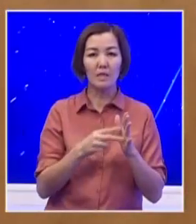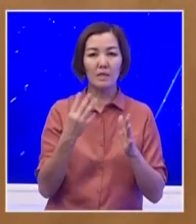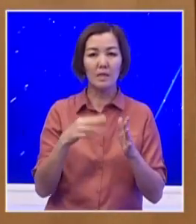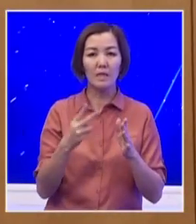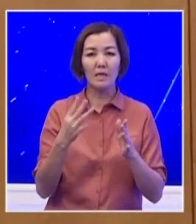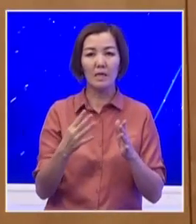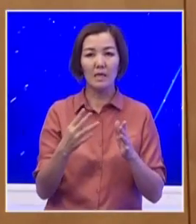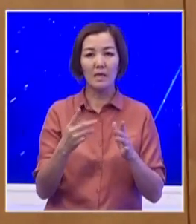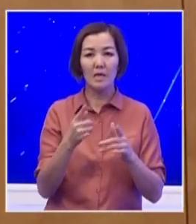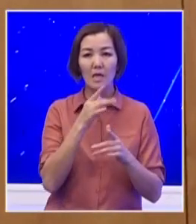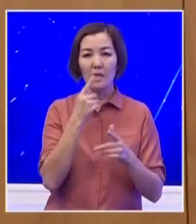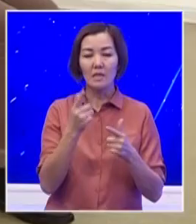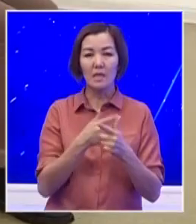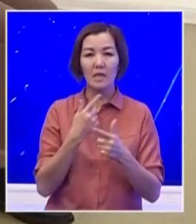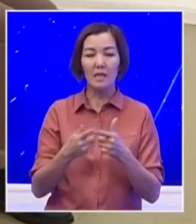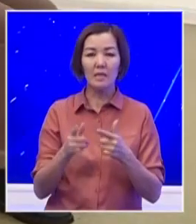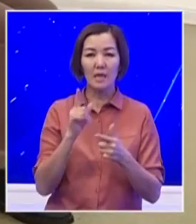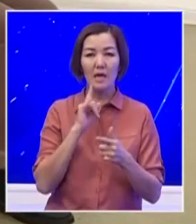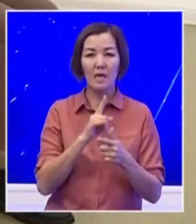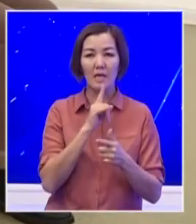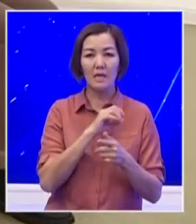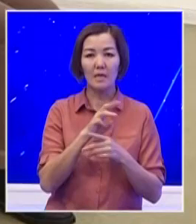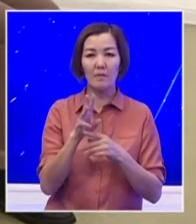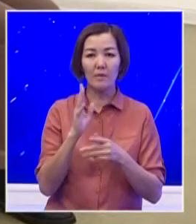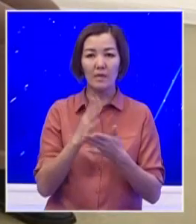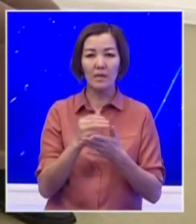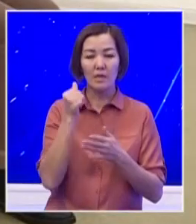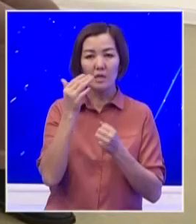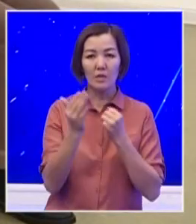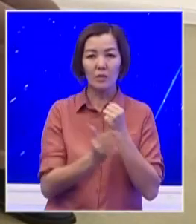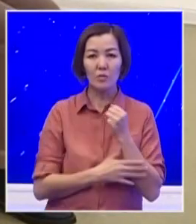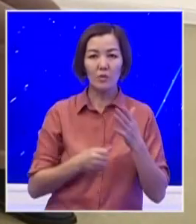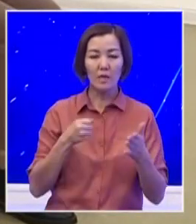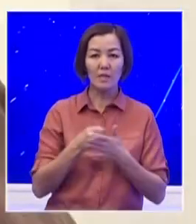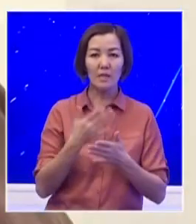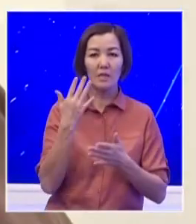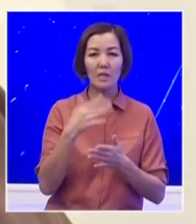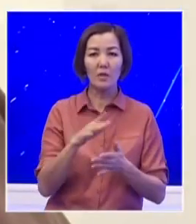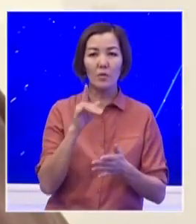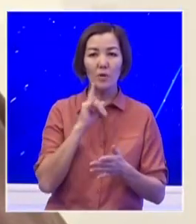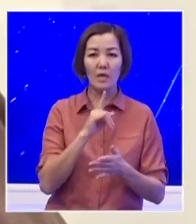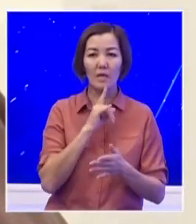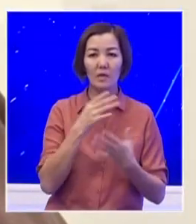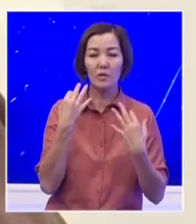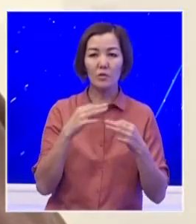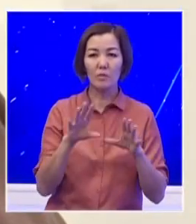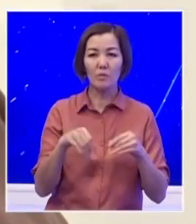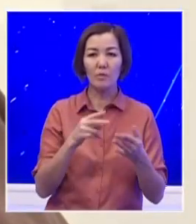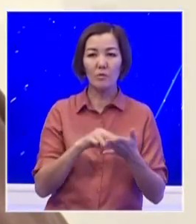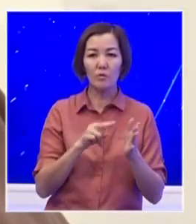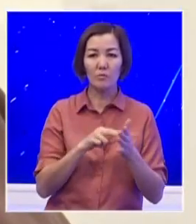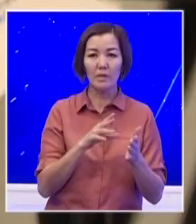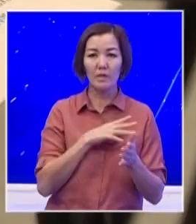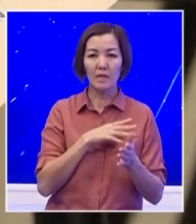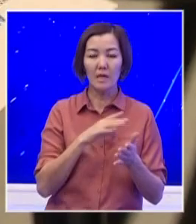аралығындағы қыз-келіншектер қамтылады. Мамандар ақпарынша, жыл соңына дейін тағы 50-ге жуық әйелге жолдама беру жоспарда. Айта